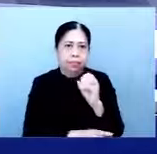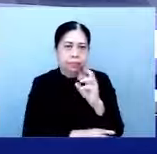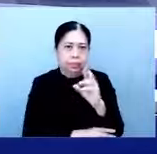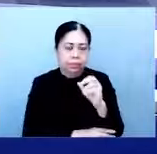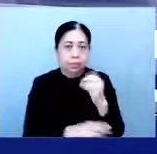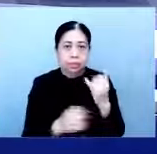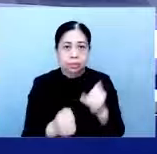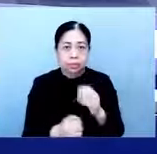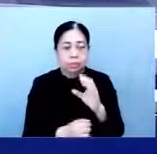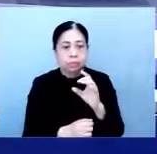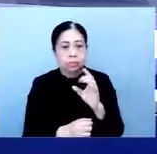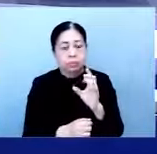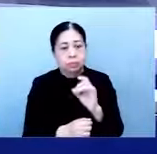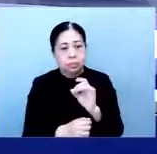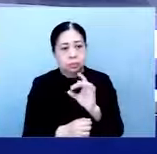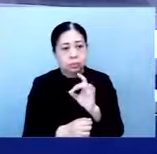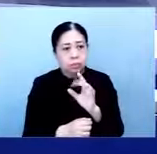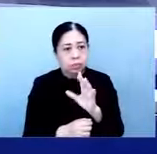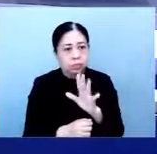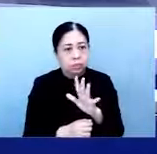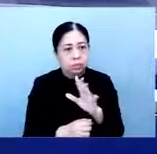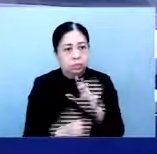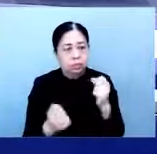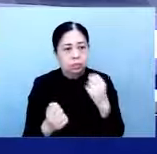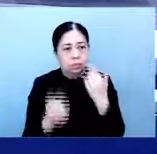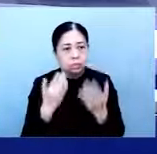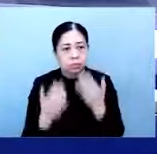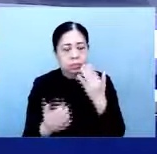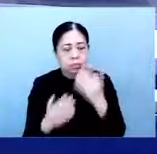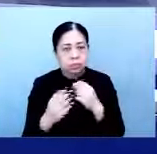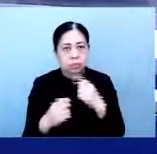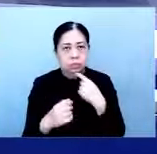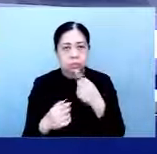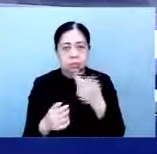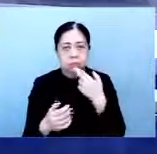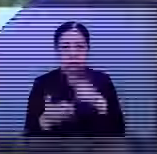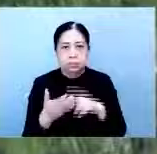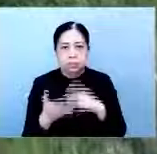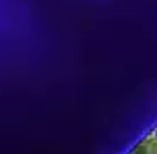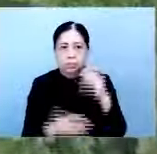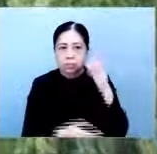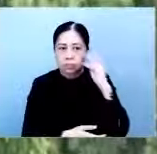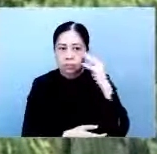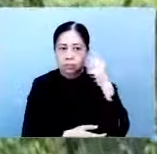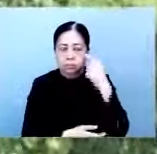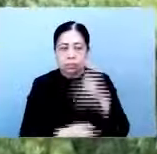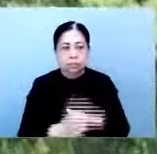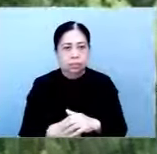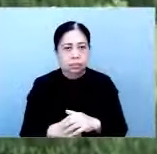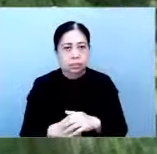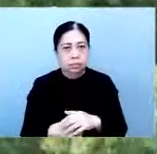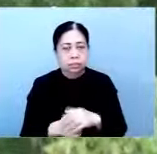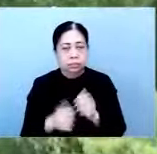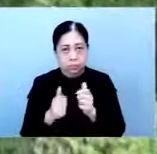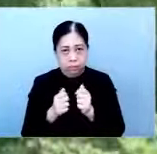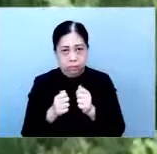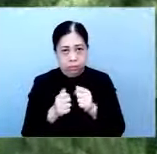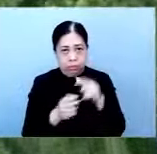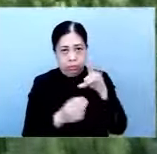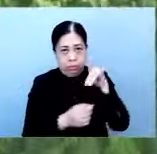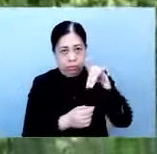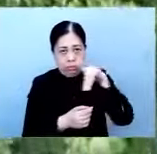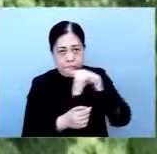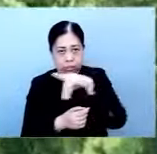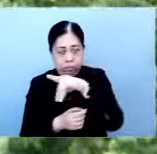ngayon, 85 na po ang mga nasawi. Nasa frontline balitang yan, si Mon Gualvez. Sa drone video na ito, makikitang puno